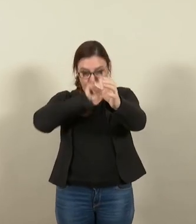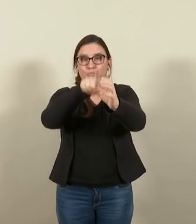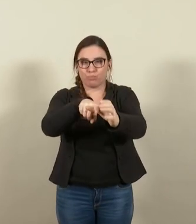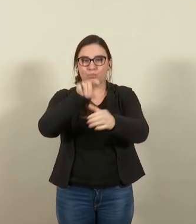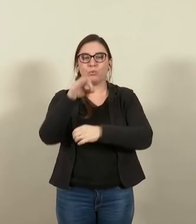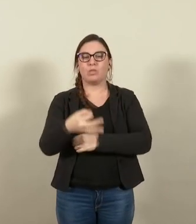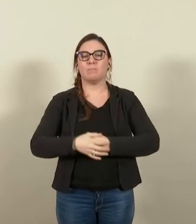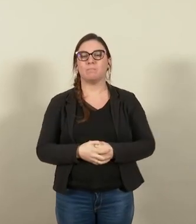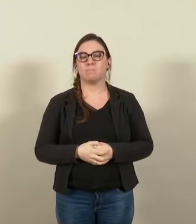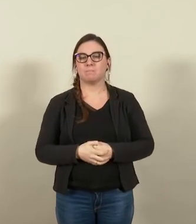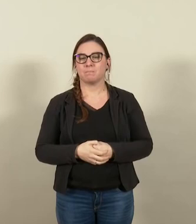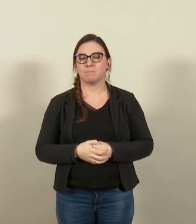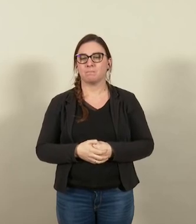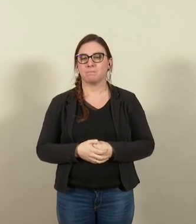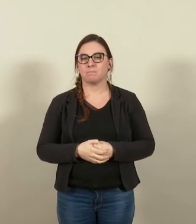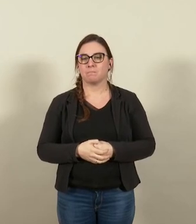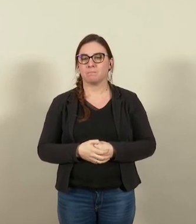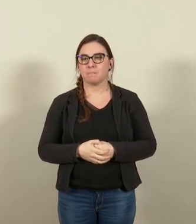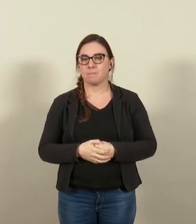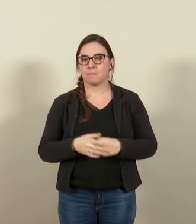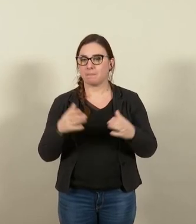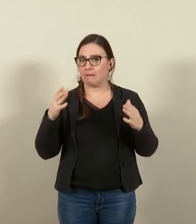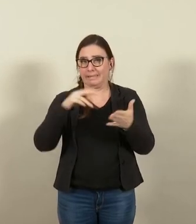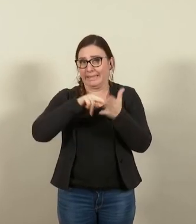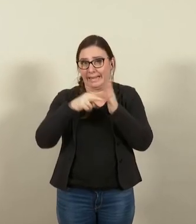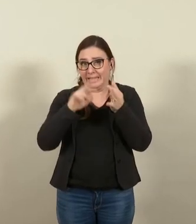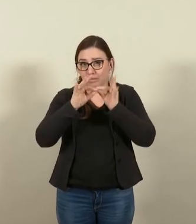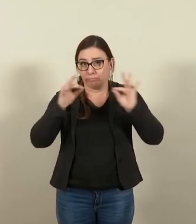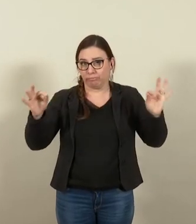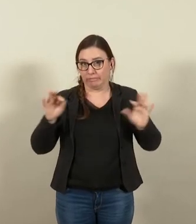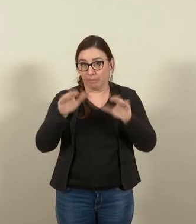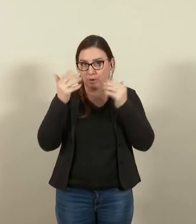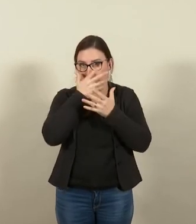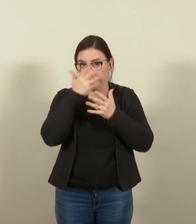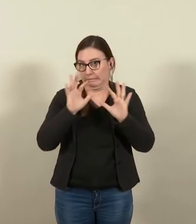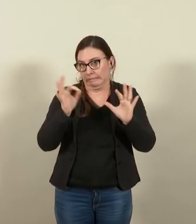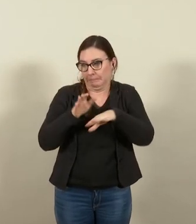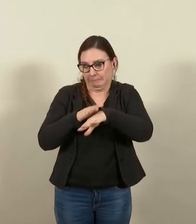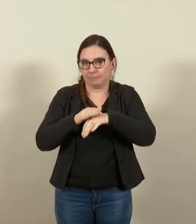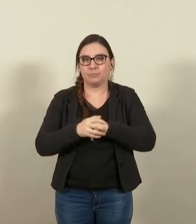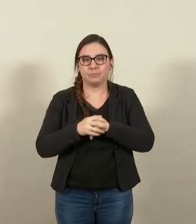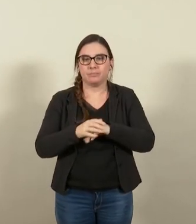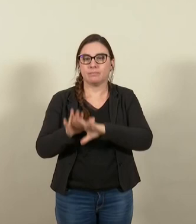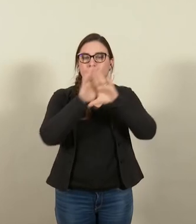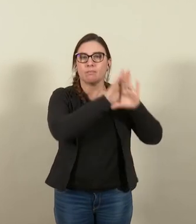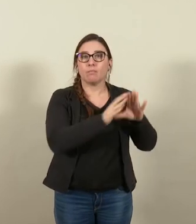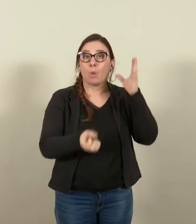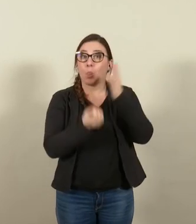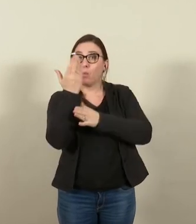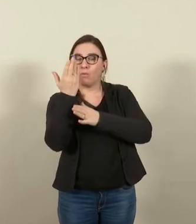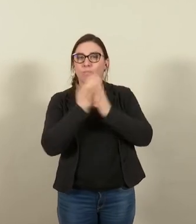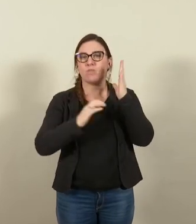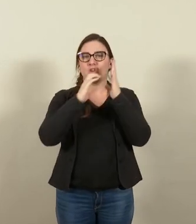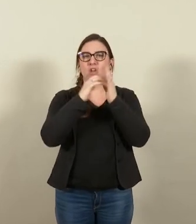une fédération sportive agréée bon c'est pourement technique mais voilà c'est pour éviter une confusion ensuite concernant les nouveautés chapitre